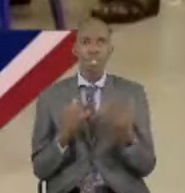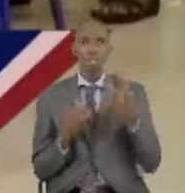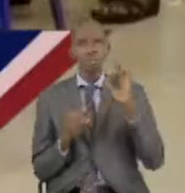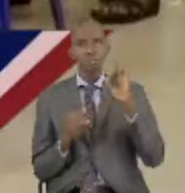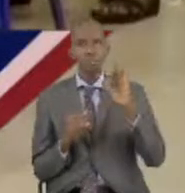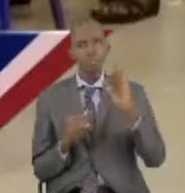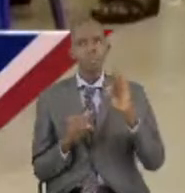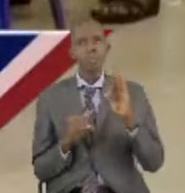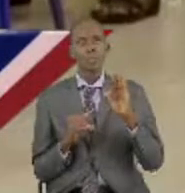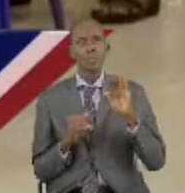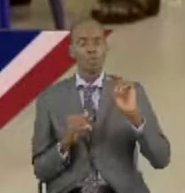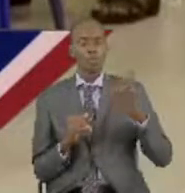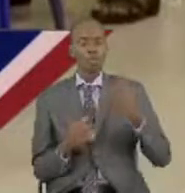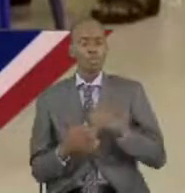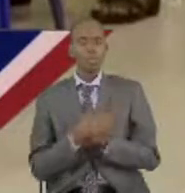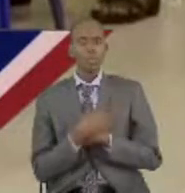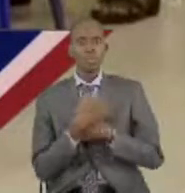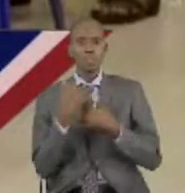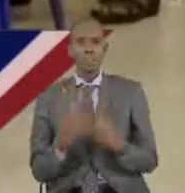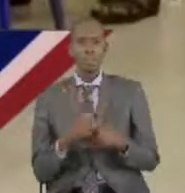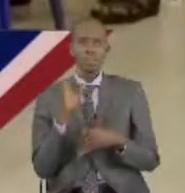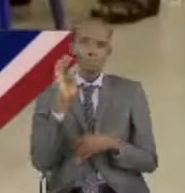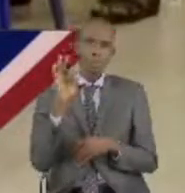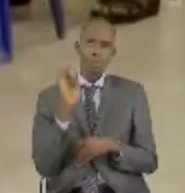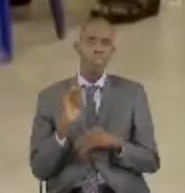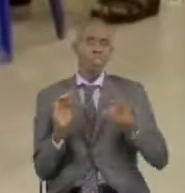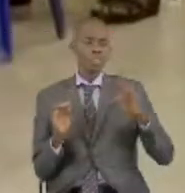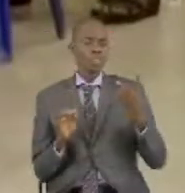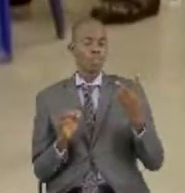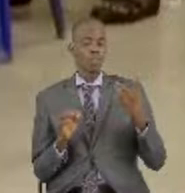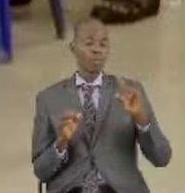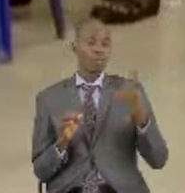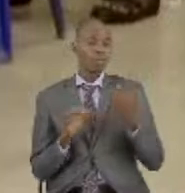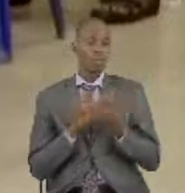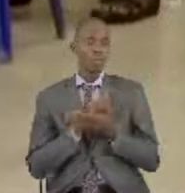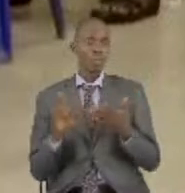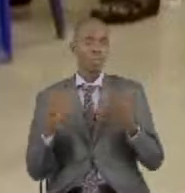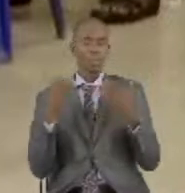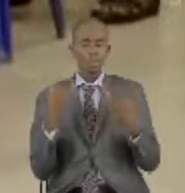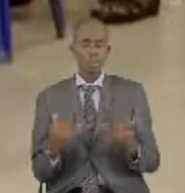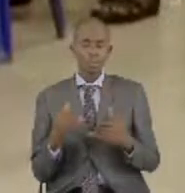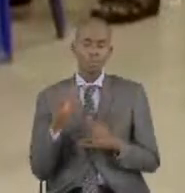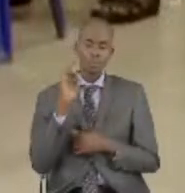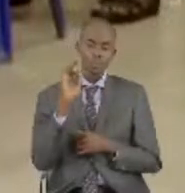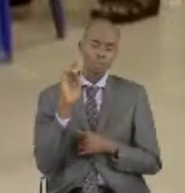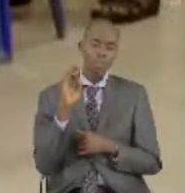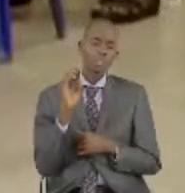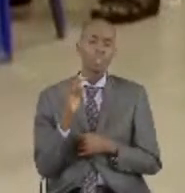alors de détruire maintenant il le prêcheur maintenant avant israël